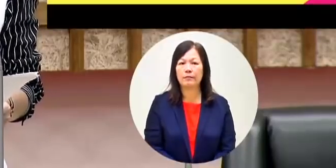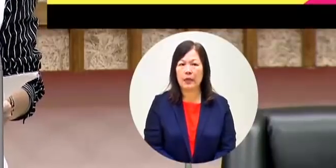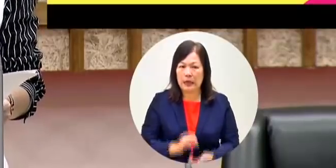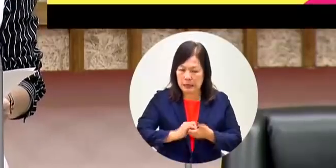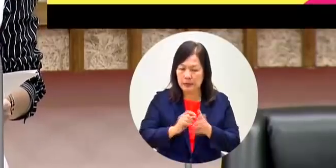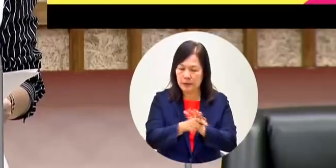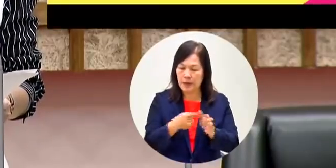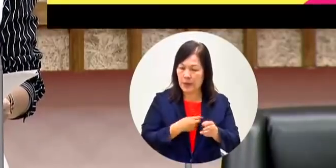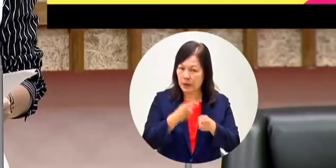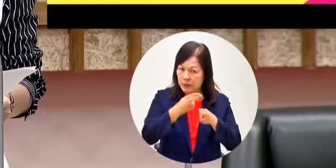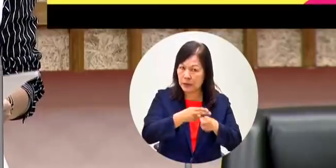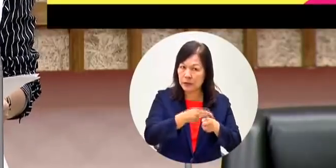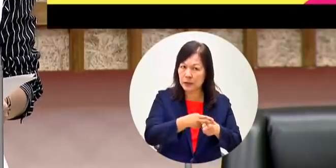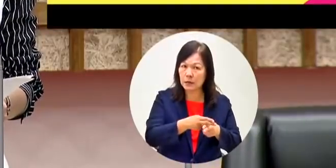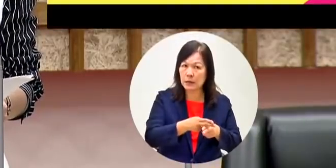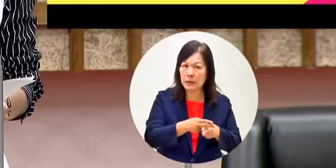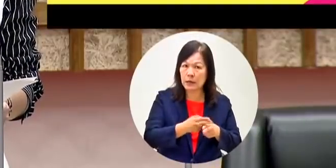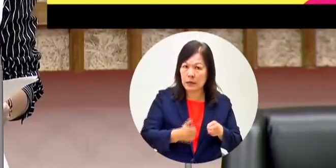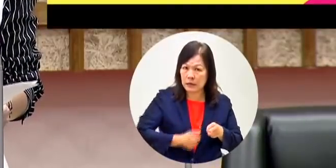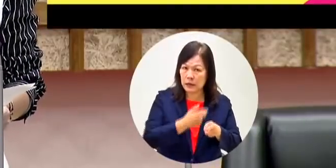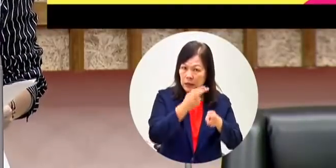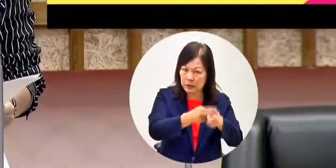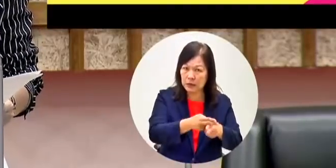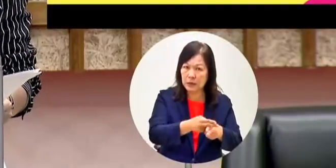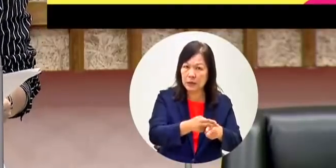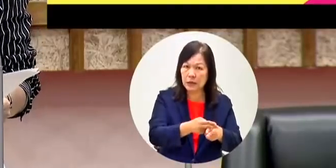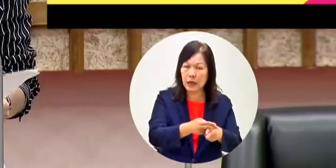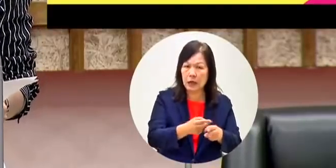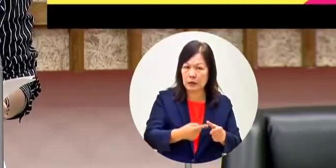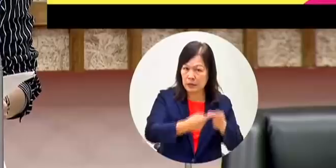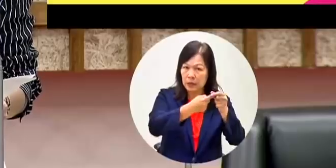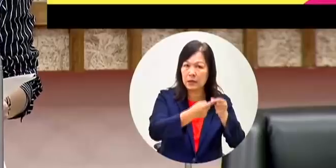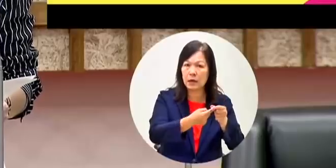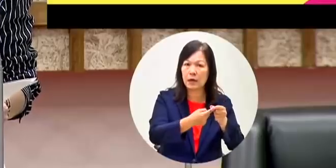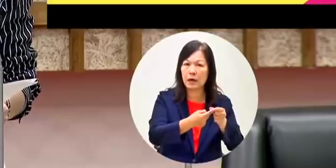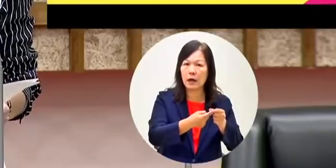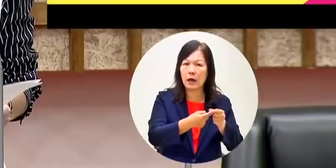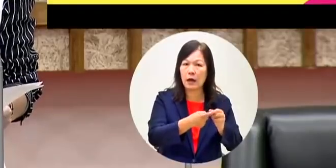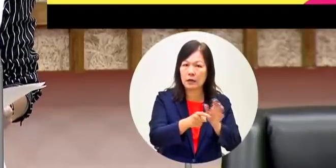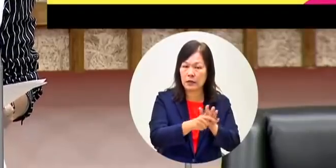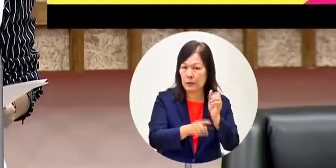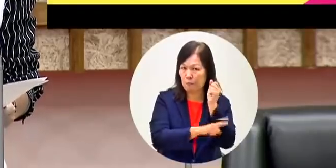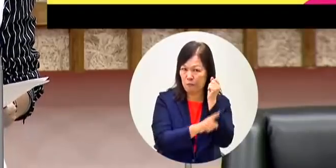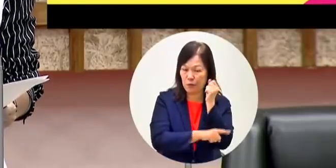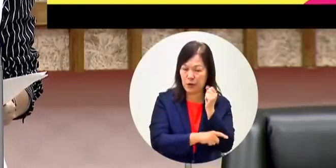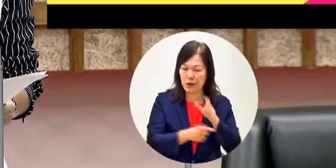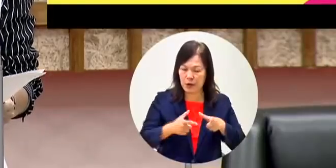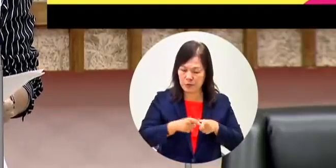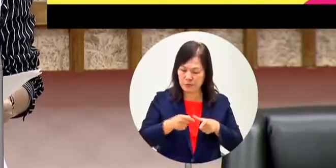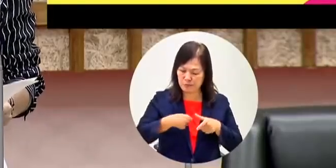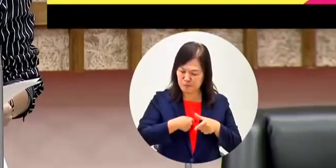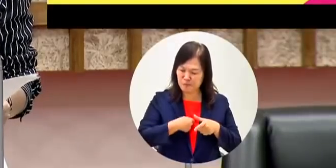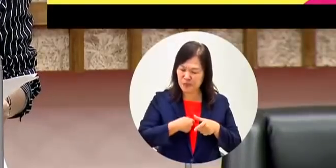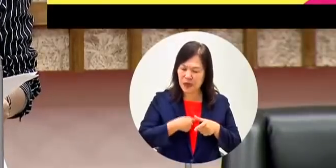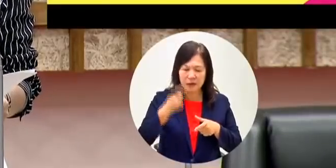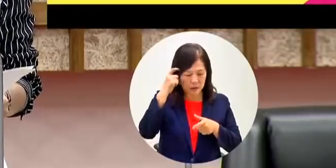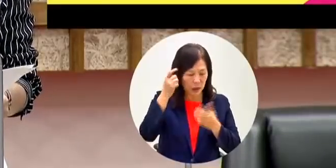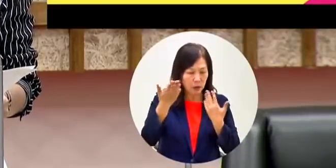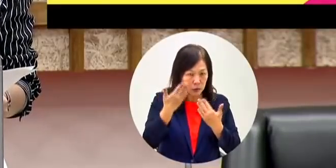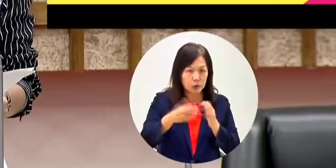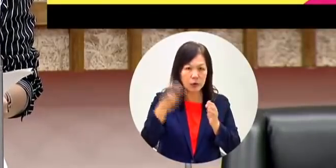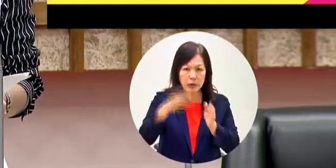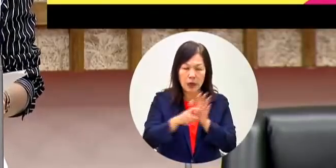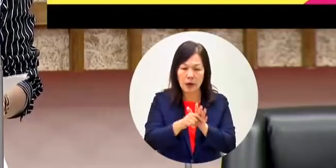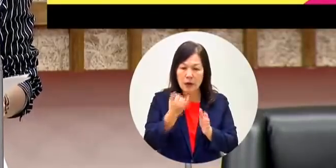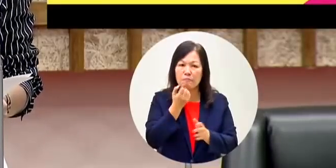到吧，诚信为先，诚信这把尺先放在心里面，才不会失信于民。所以呢